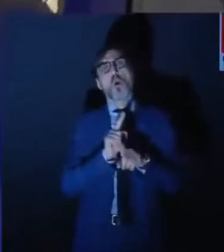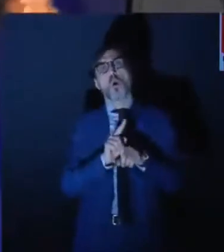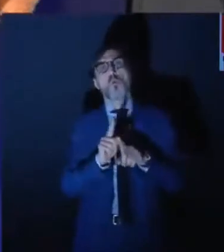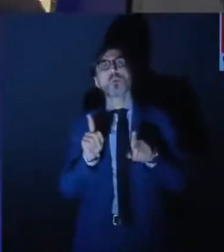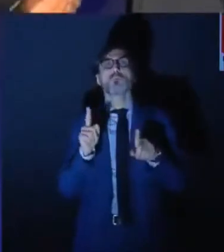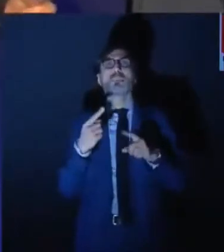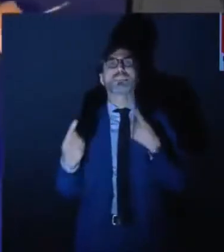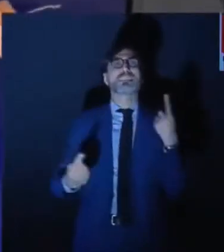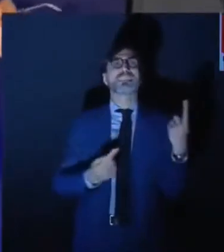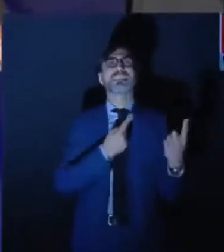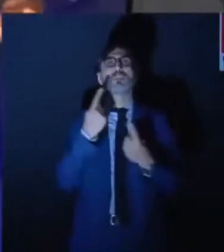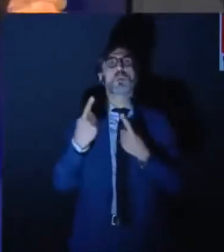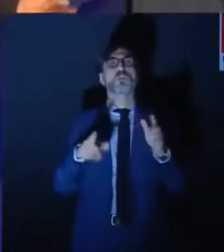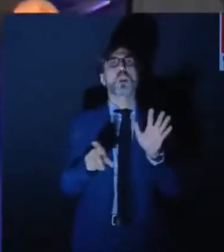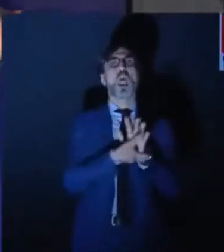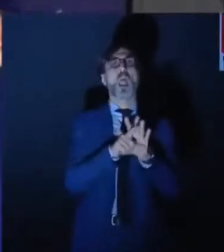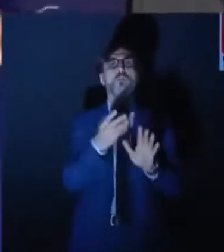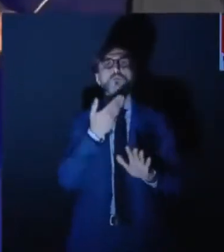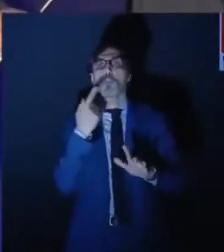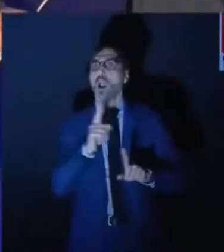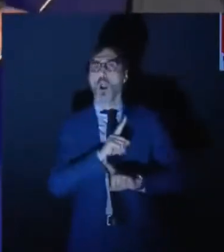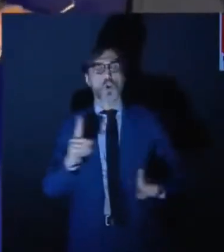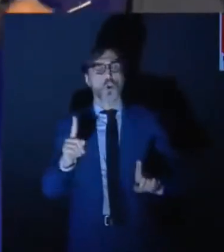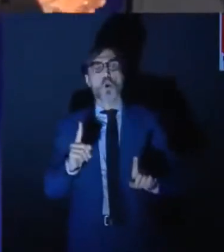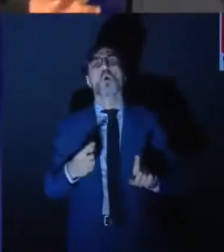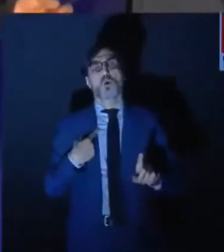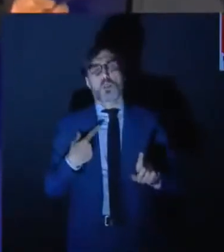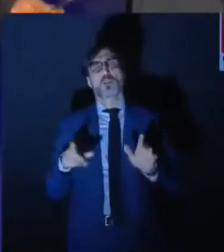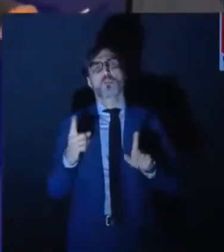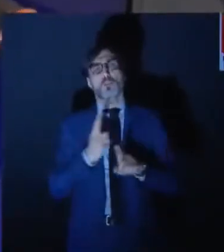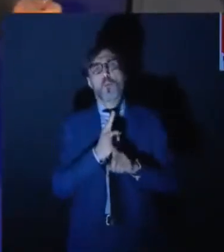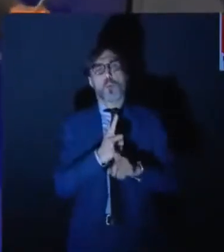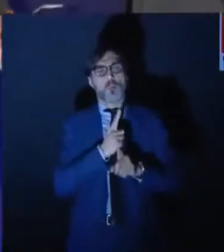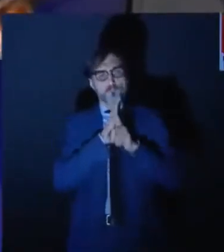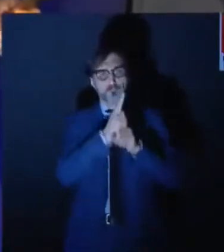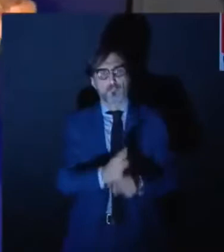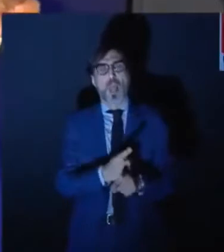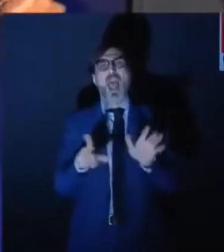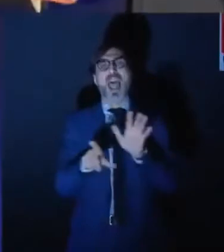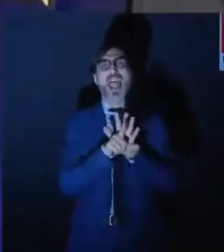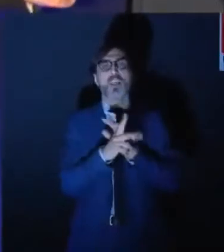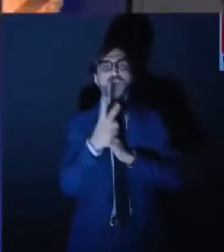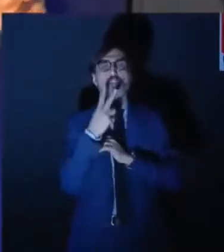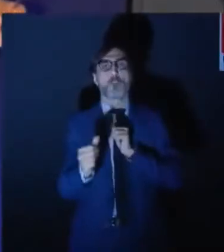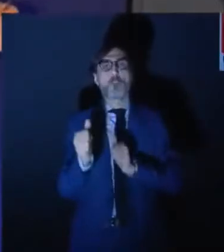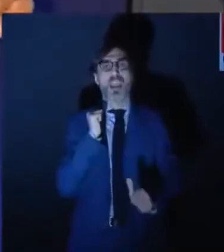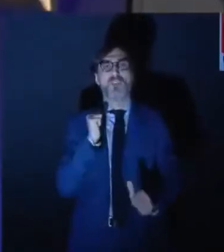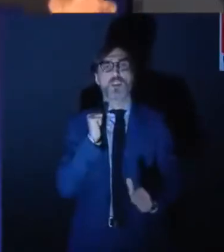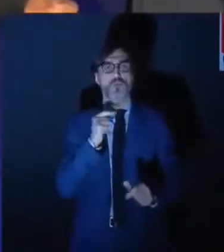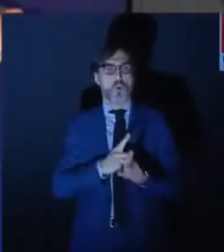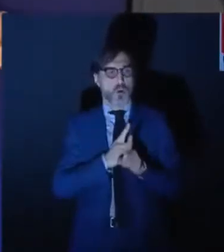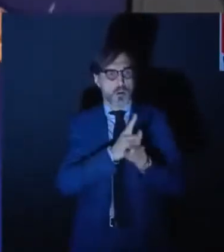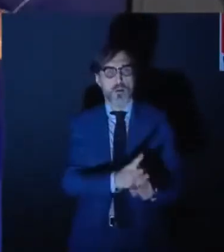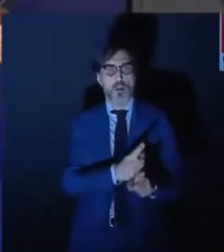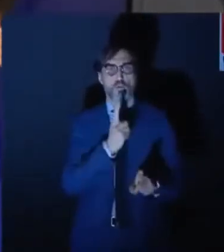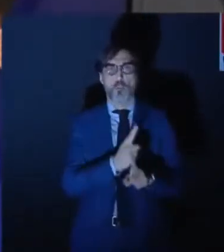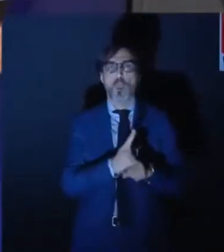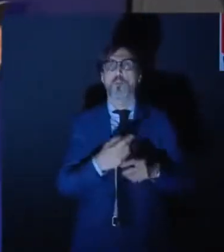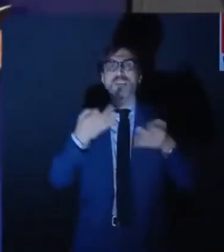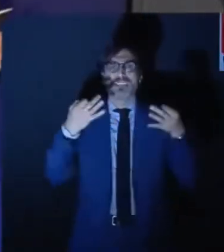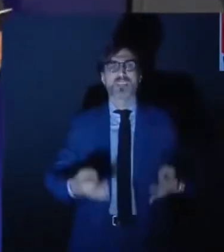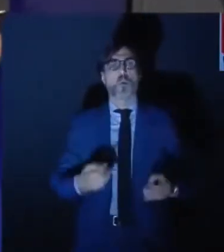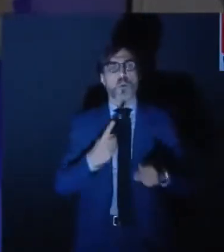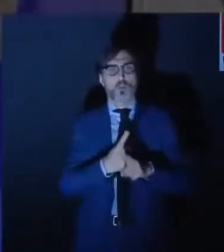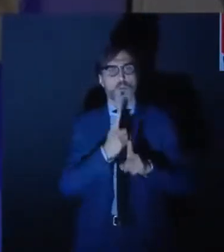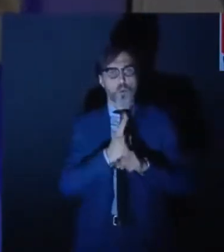quadro normativo in completo si tratta di applicare le norme di prevenzione che esistono e di e di non togliere i sistemi di sicurezza che sono posti a protezione